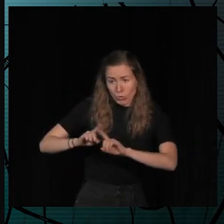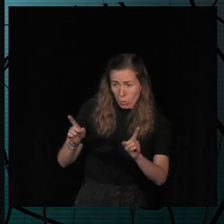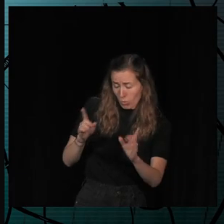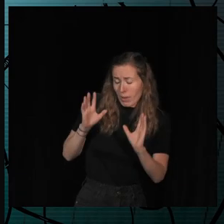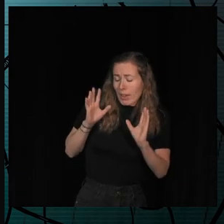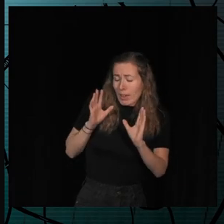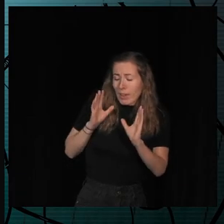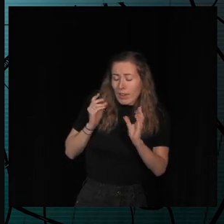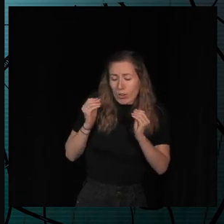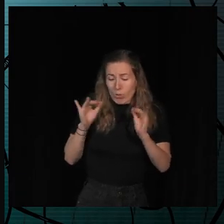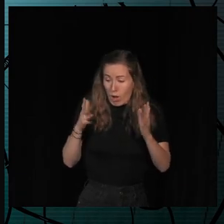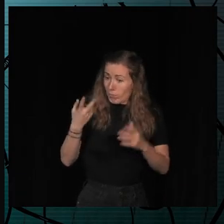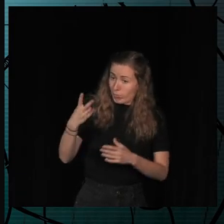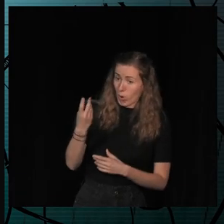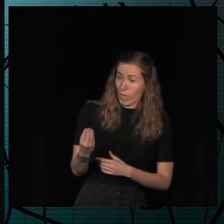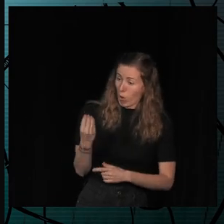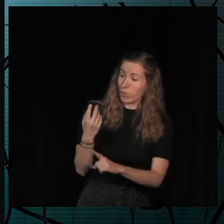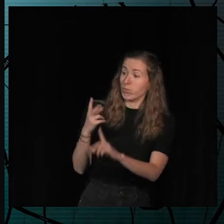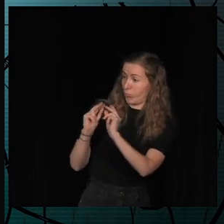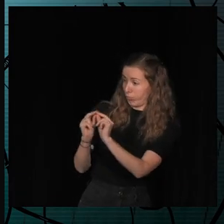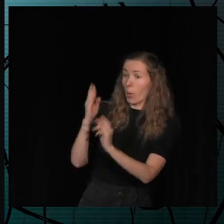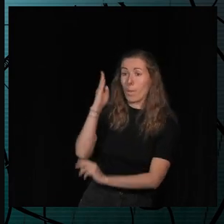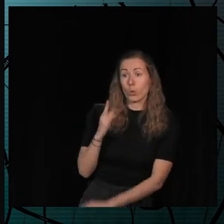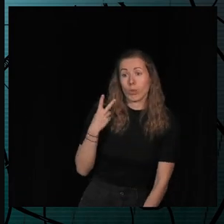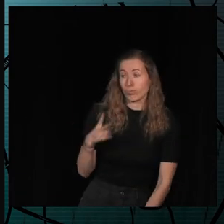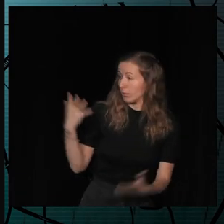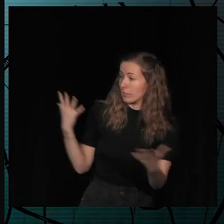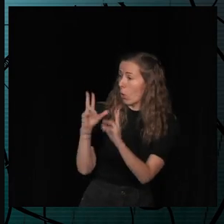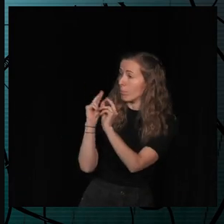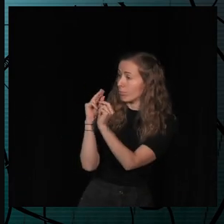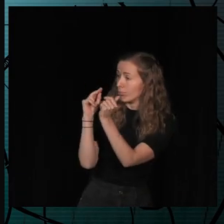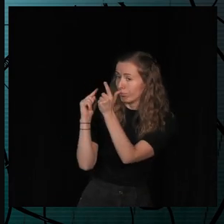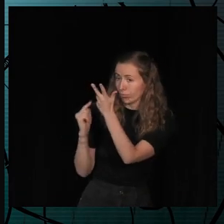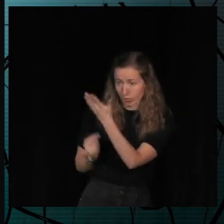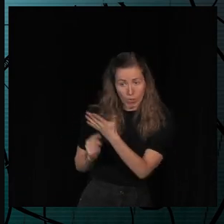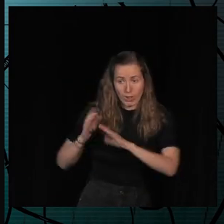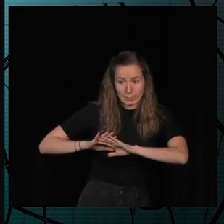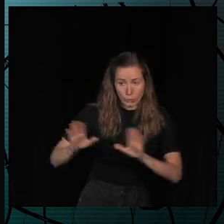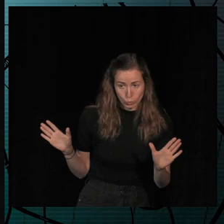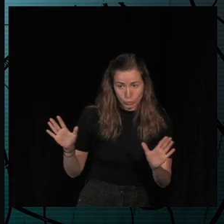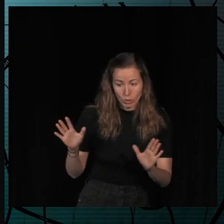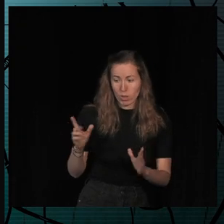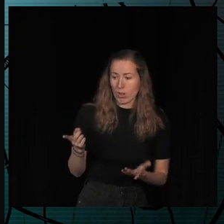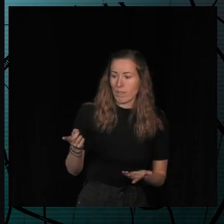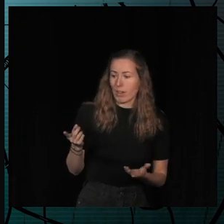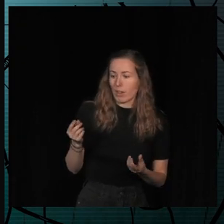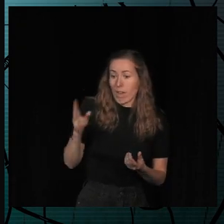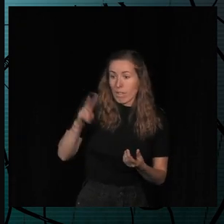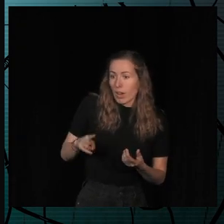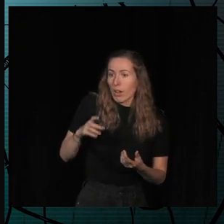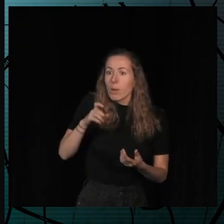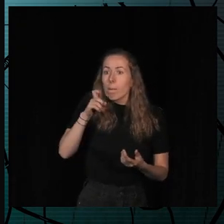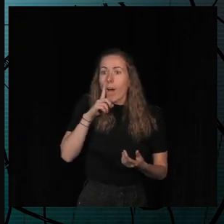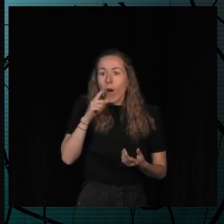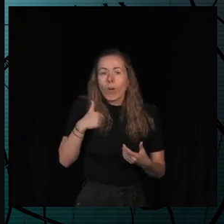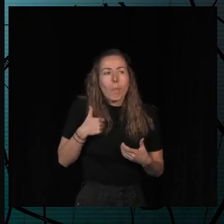bah voilà votre enfant a tel âge à tel âge à tel âge à tel âge il a un respect de sa construction peut-être à avoir et en fait je connais pas de parents qui a envie